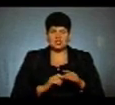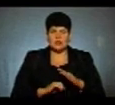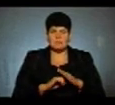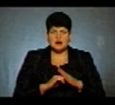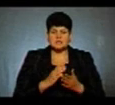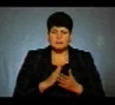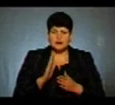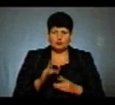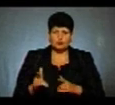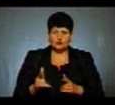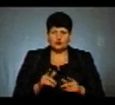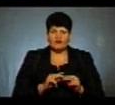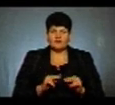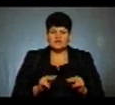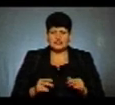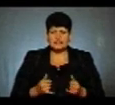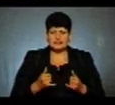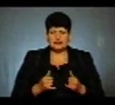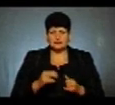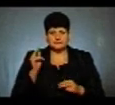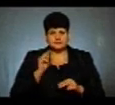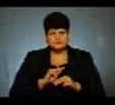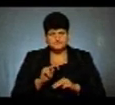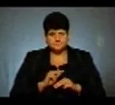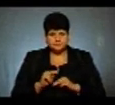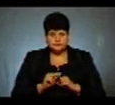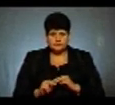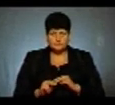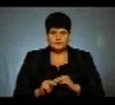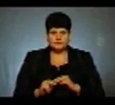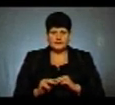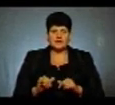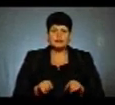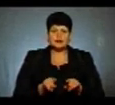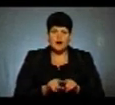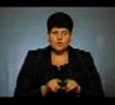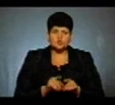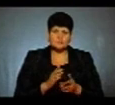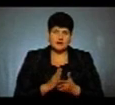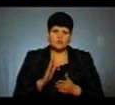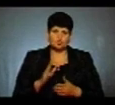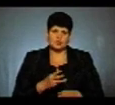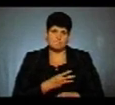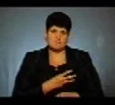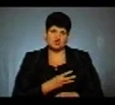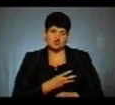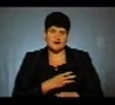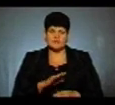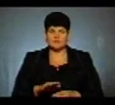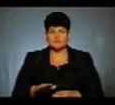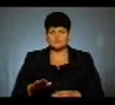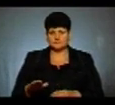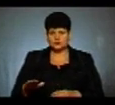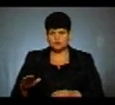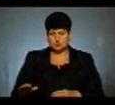бути підготовлений вчитель для викладання того чи іншого курсу, і також має бути бажання учнів